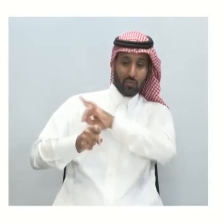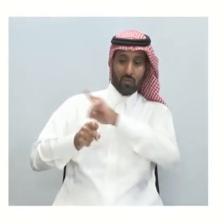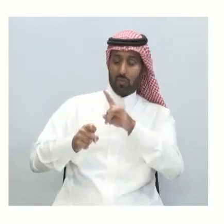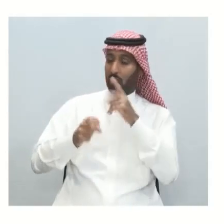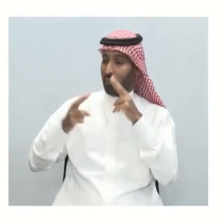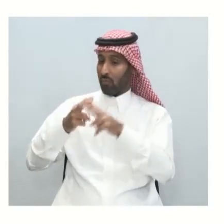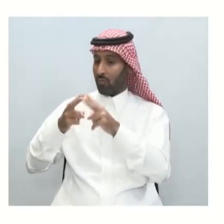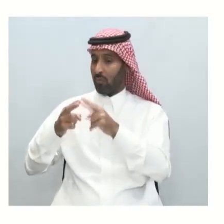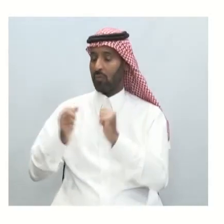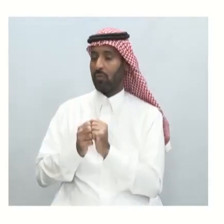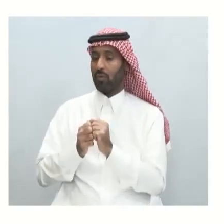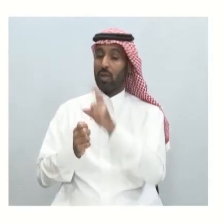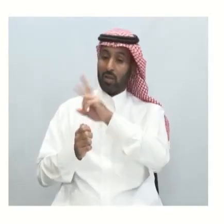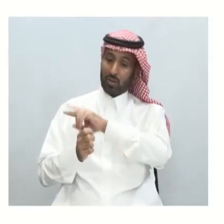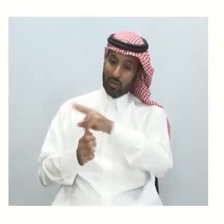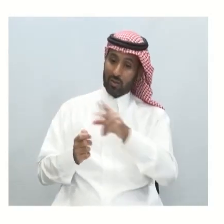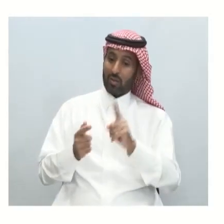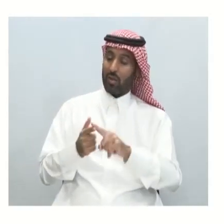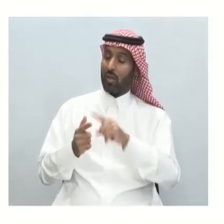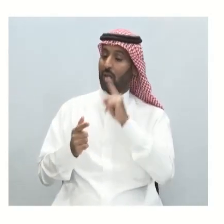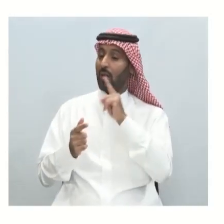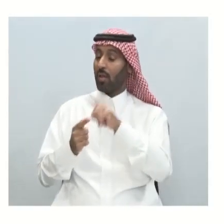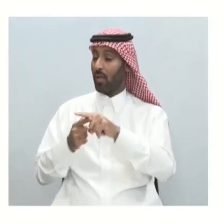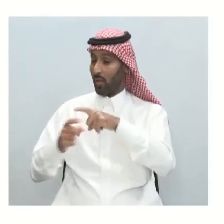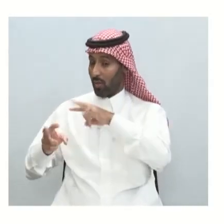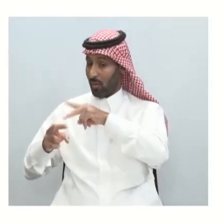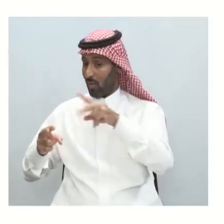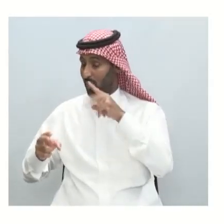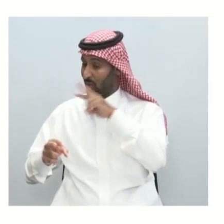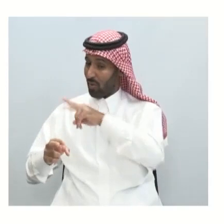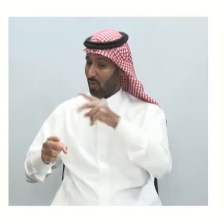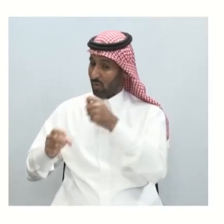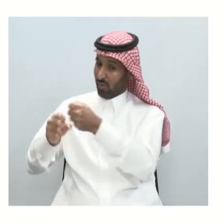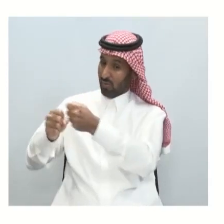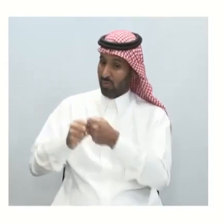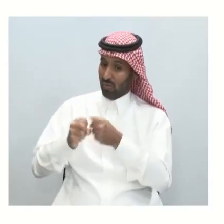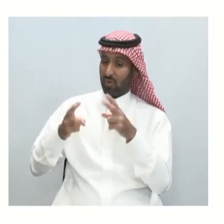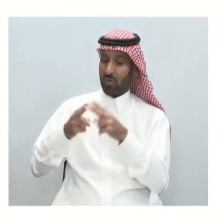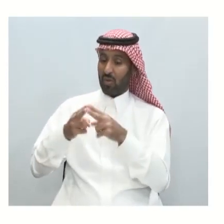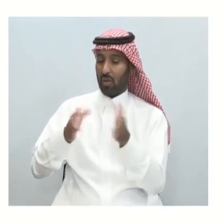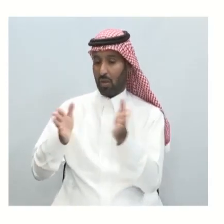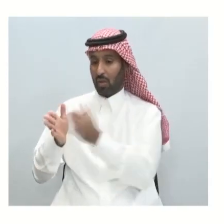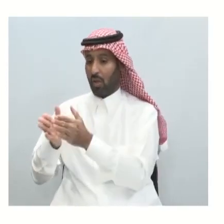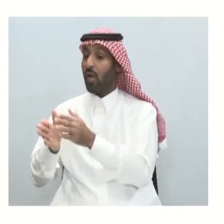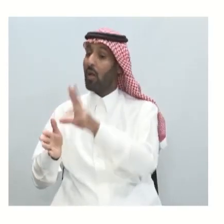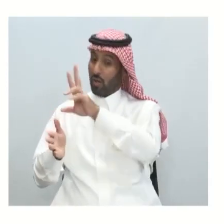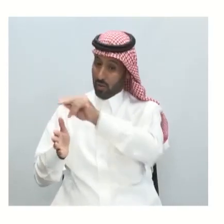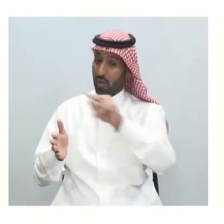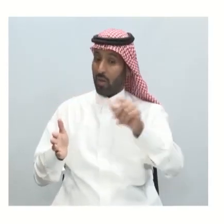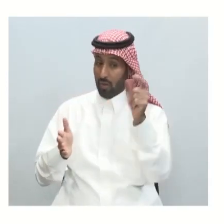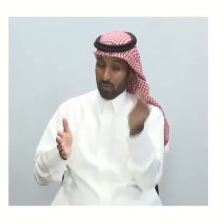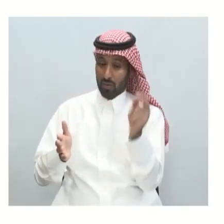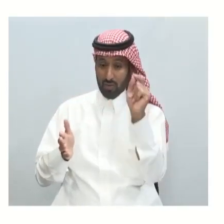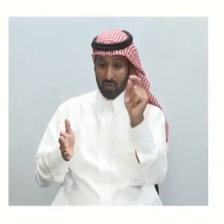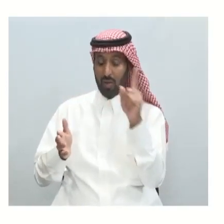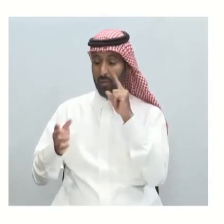الكهربائي اذا هذا هو الفرق في الجزيئات ذات الروابط التساهميه ستنجذب للمجال الكهربائي في الجزيئات الروابط